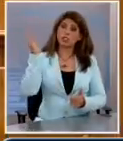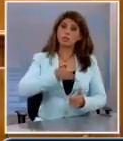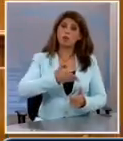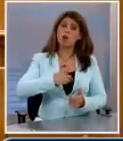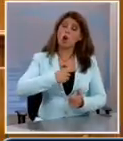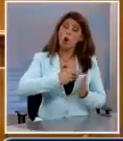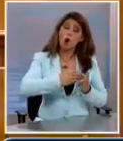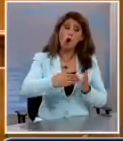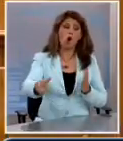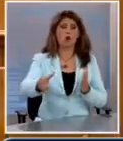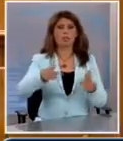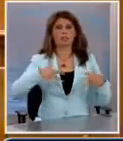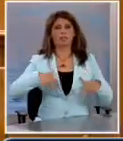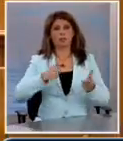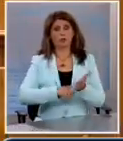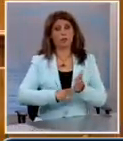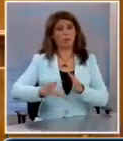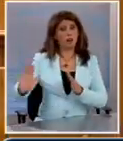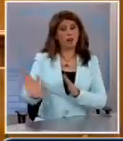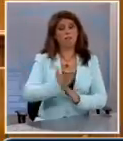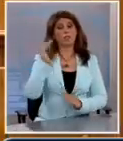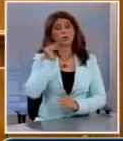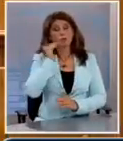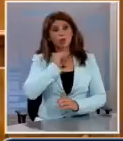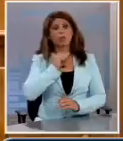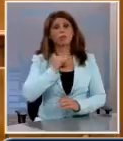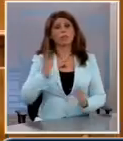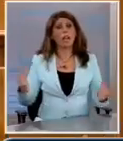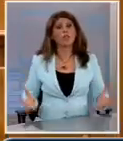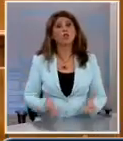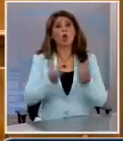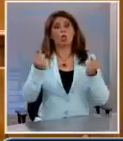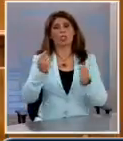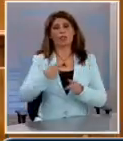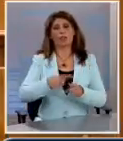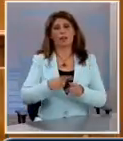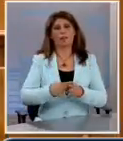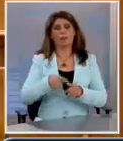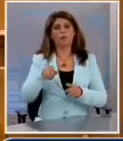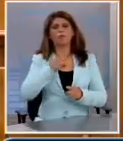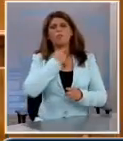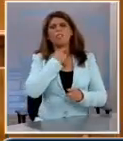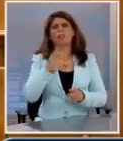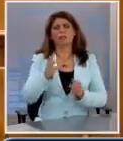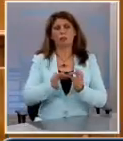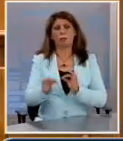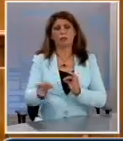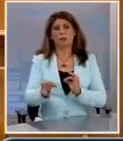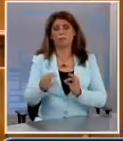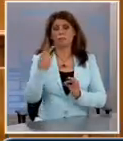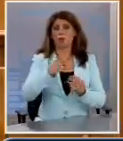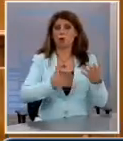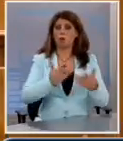κυβέρνησής σας. Γι' αυτό πρέπει να φύγετε το στομότρο δυνατόν, για να γλιτώσει η Ελλάδα από τα αχρίαστα μέτρα που για λογαριασμό